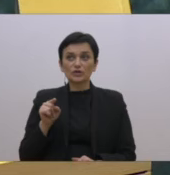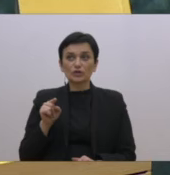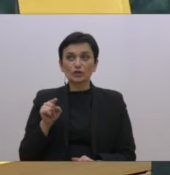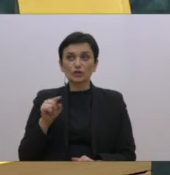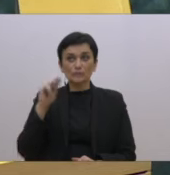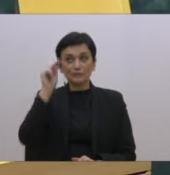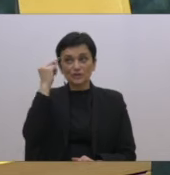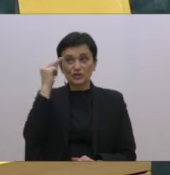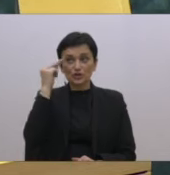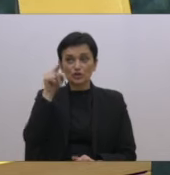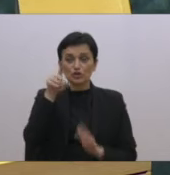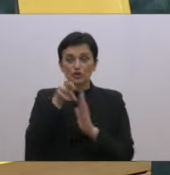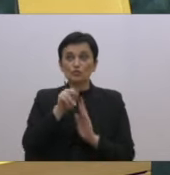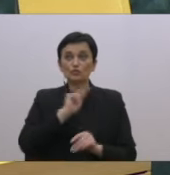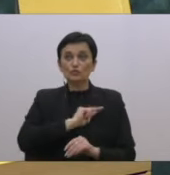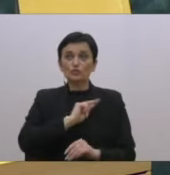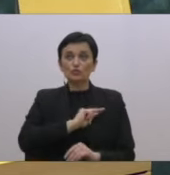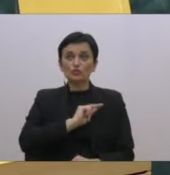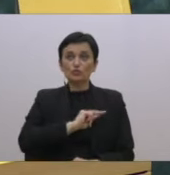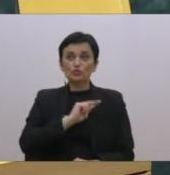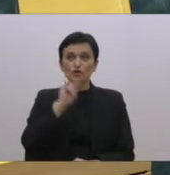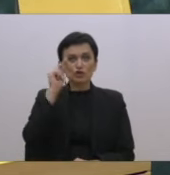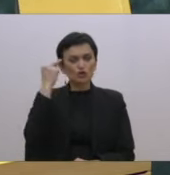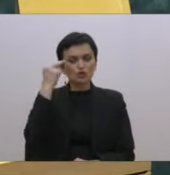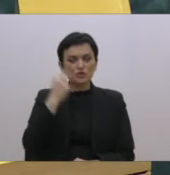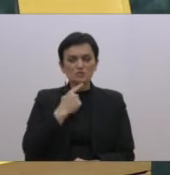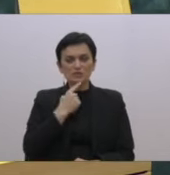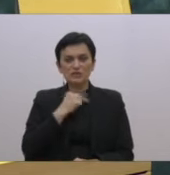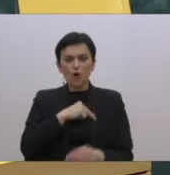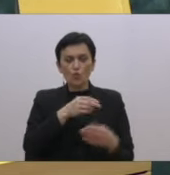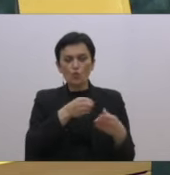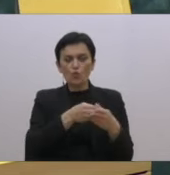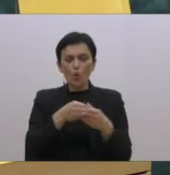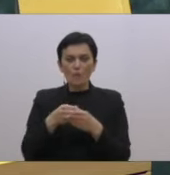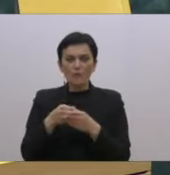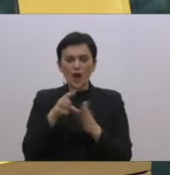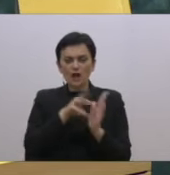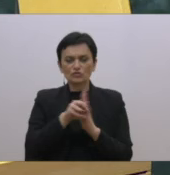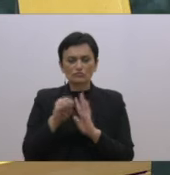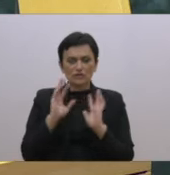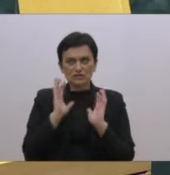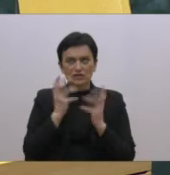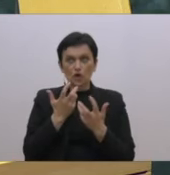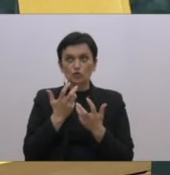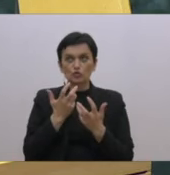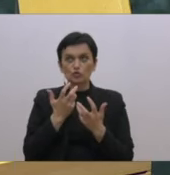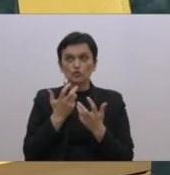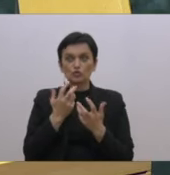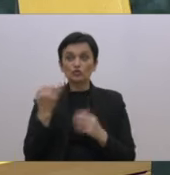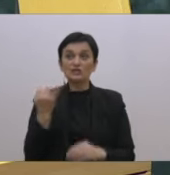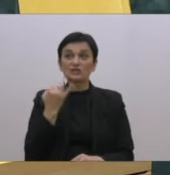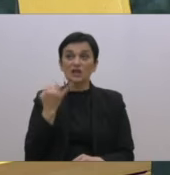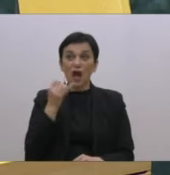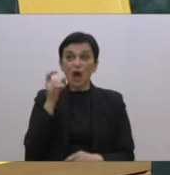თურმე ჩინეთში მუშაობდა და ჩინურ რაღაც საეჭო კომპანიებში ძალიან სერიოზული, ასე ვთქვა,